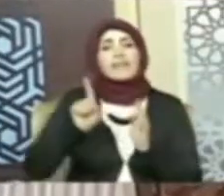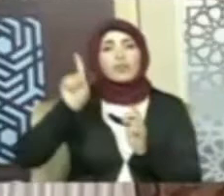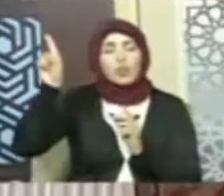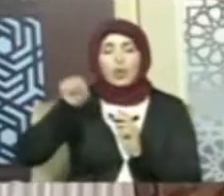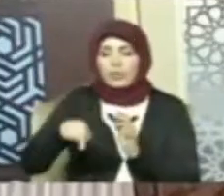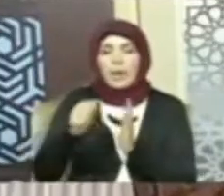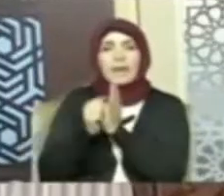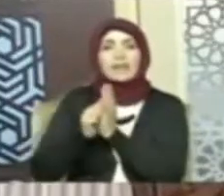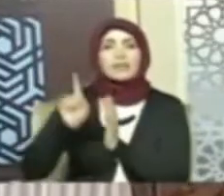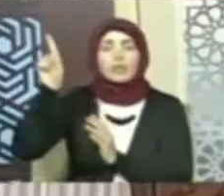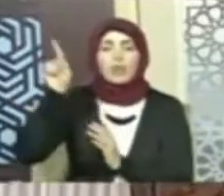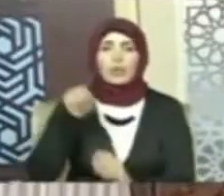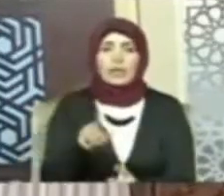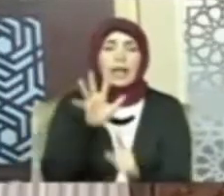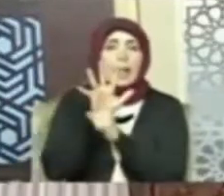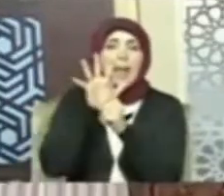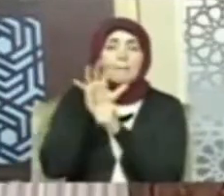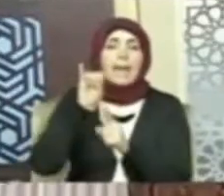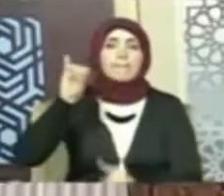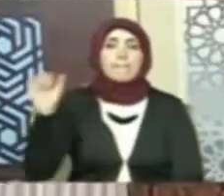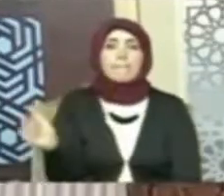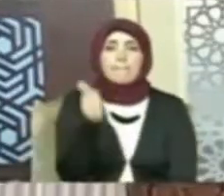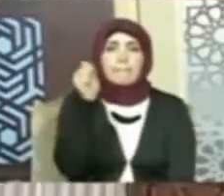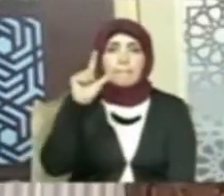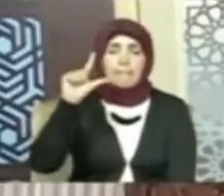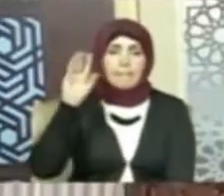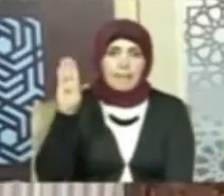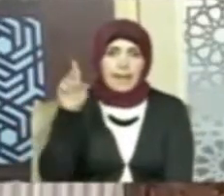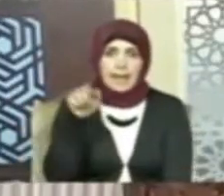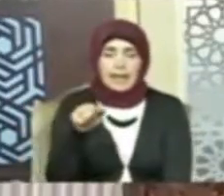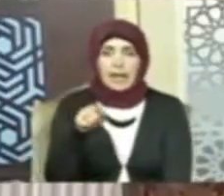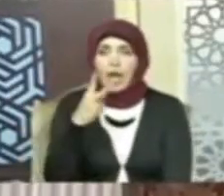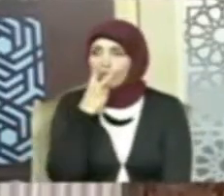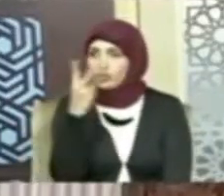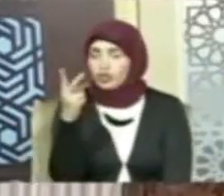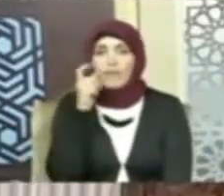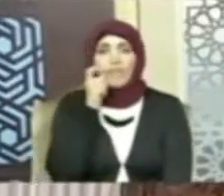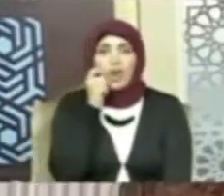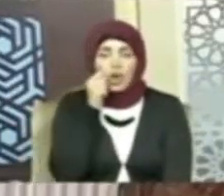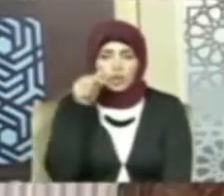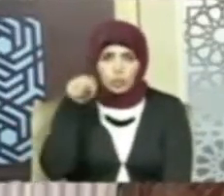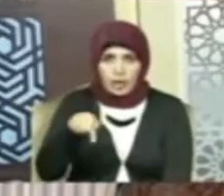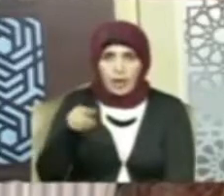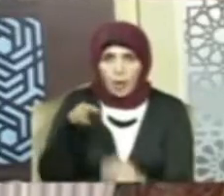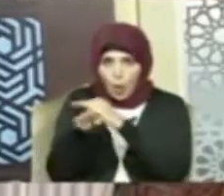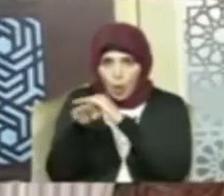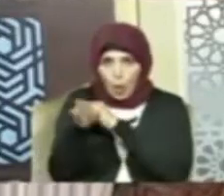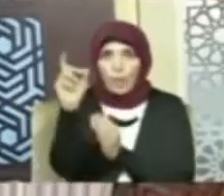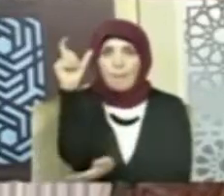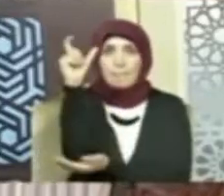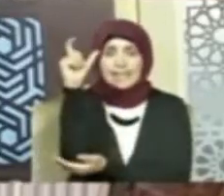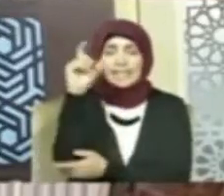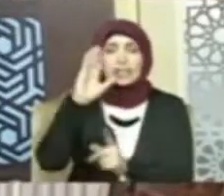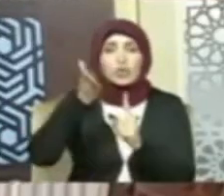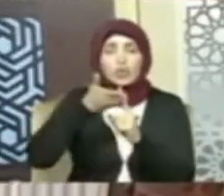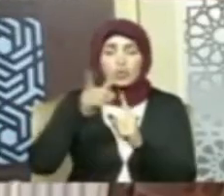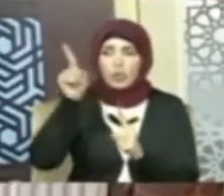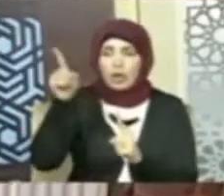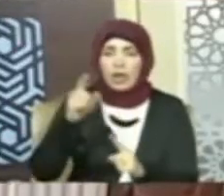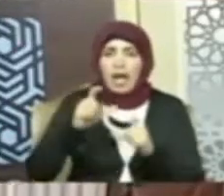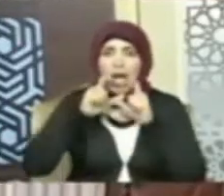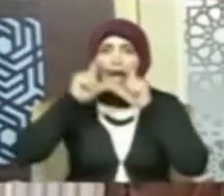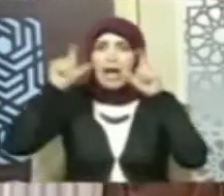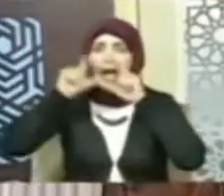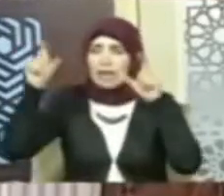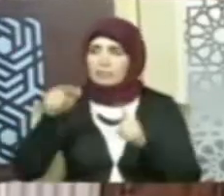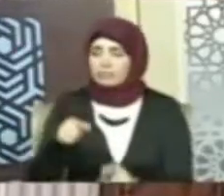وجد الإمام مالك رحمه الله رجلا يرفع صوته في مسجد رسول الله فقال: يا